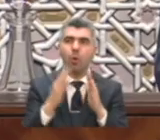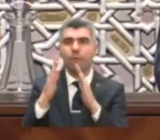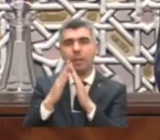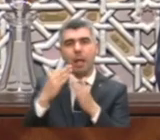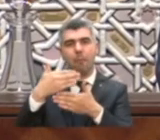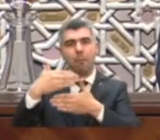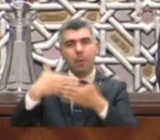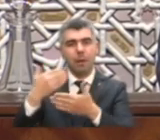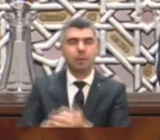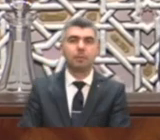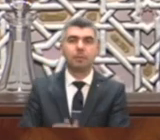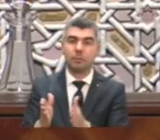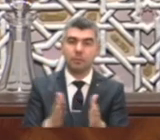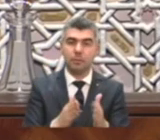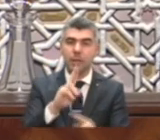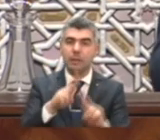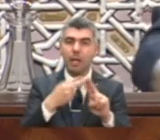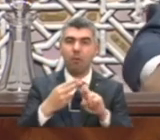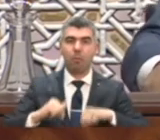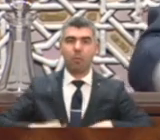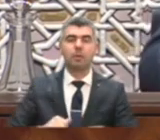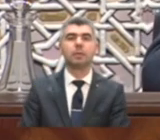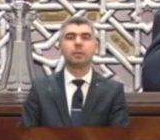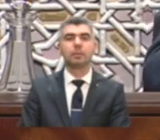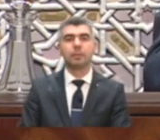شكرا. شكرا. كلمة لكم سيدة الوزيرة تفضلوا.